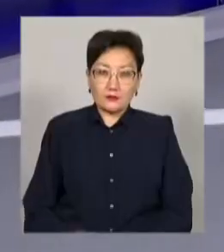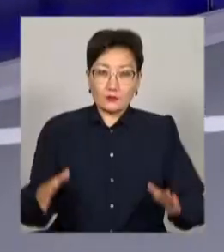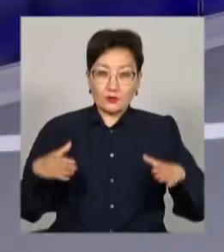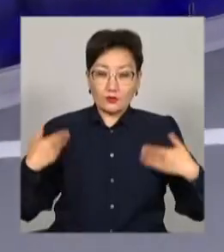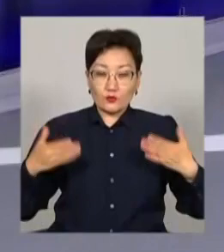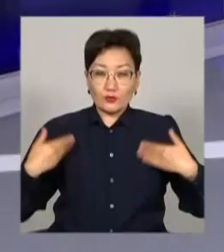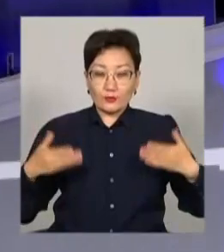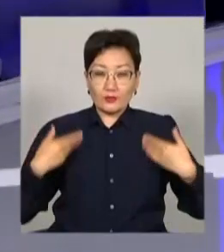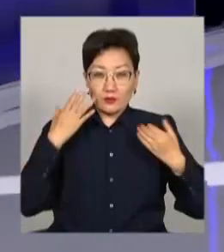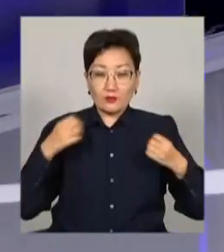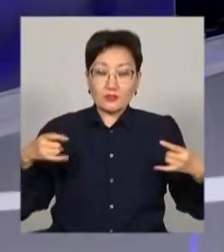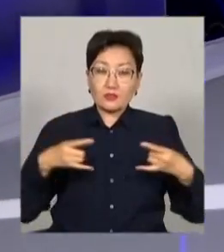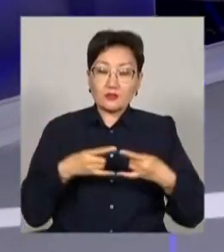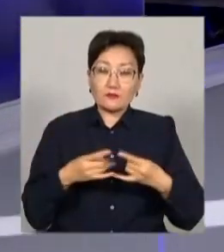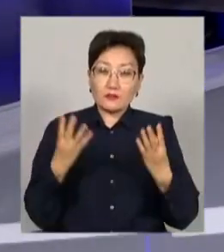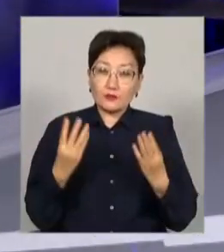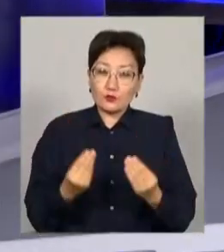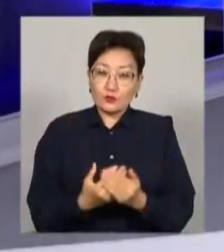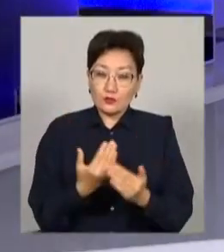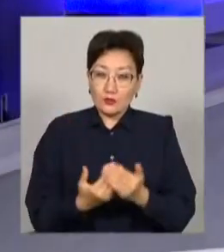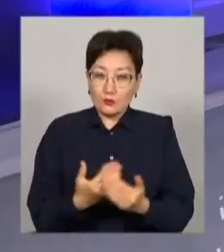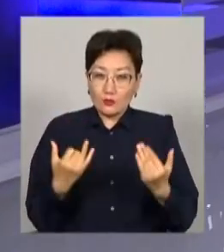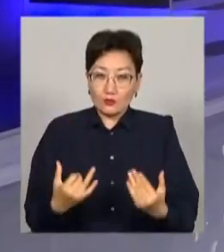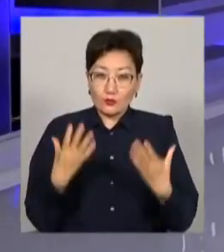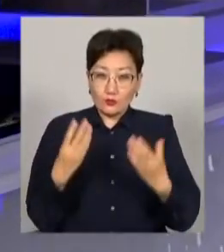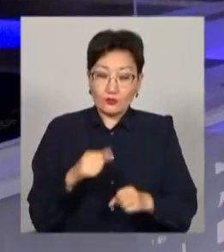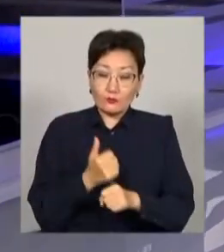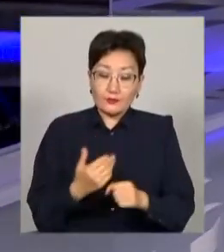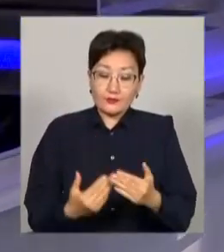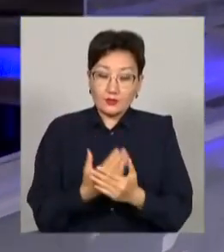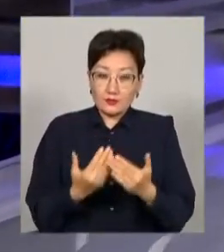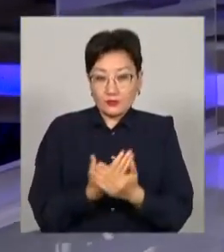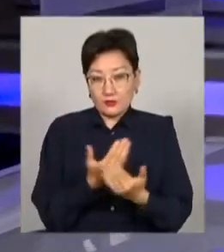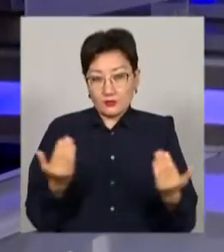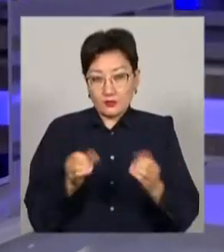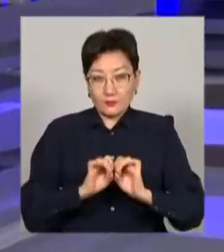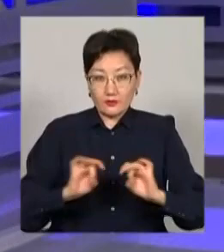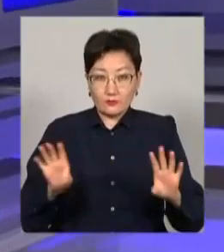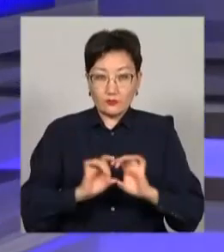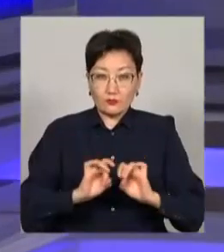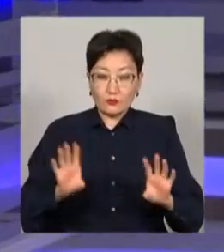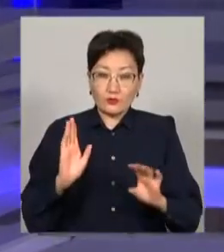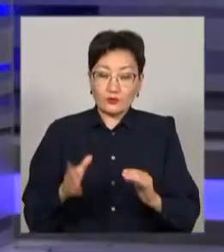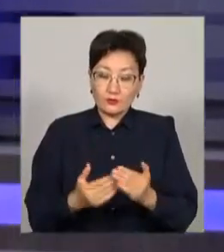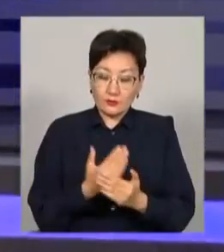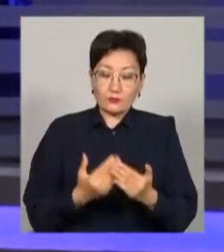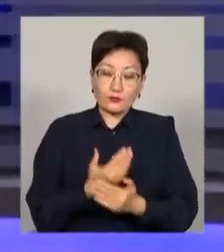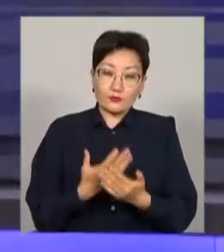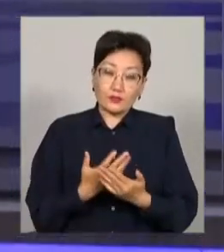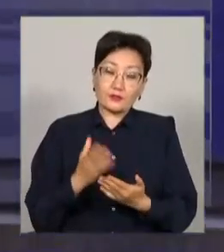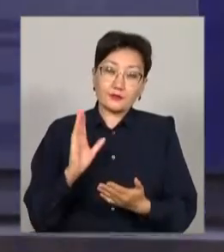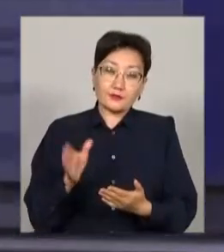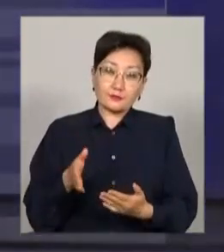Hayırlı gün kadirmendi körermen, Almaty arnasının tikeli eferinde jañalıktar studiyada. Men Kayrat Sabitbek ulu jäne äriptesim Bulbul Kalnırqızı.